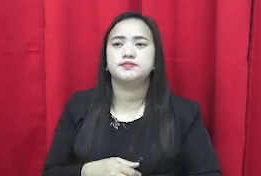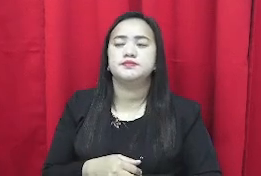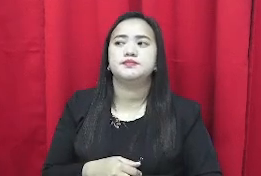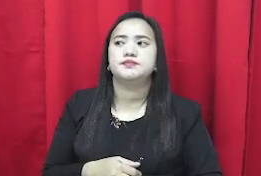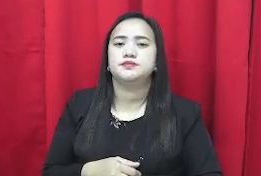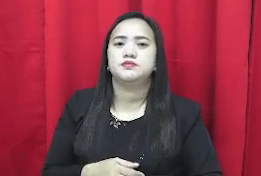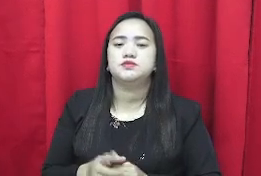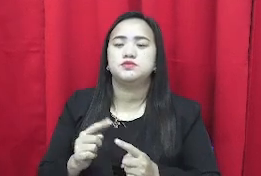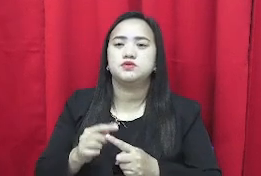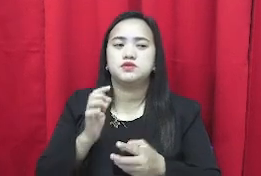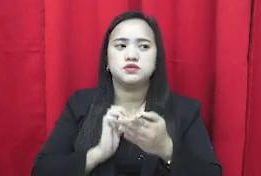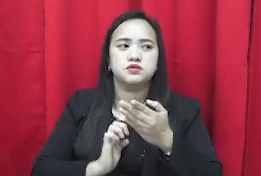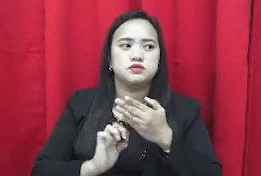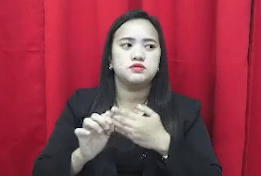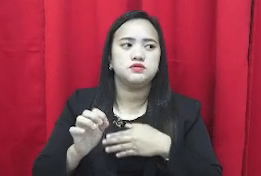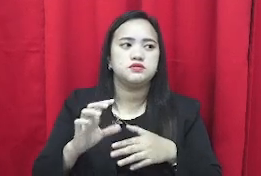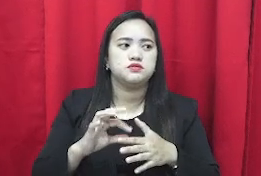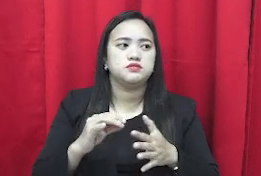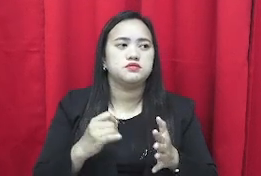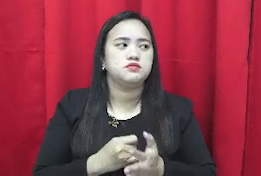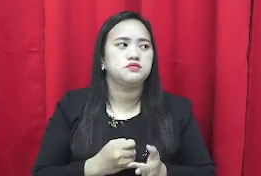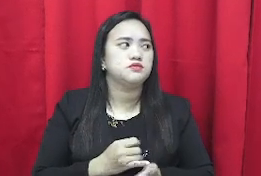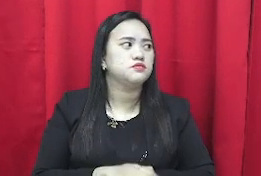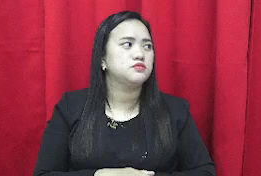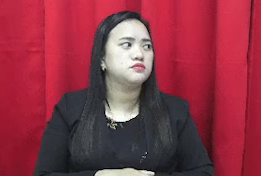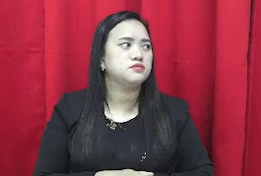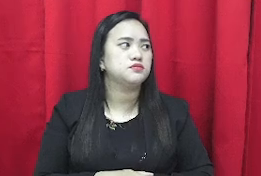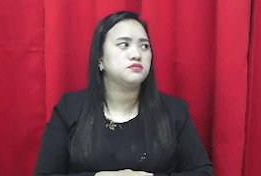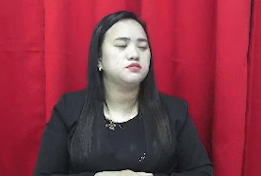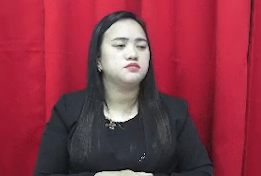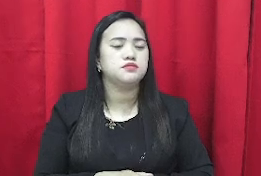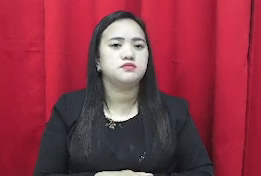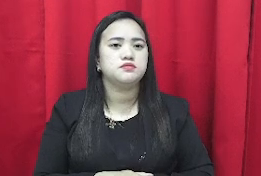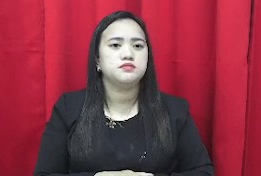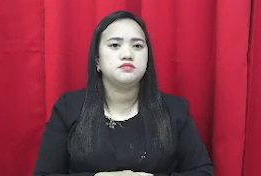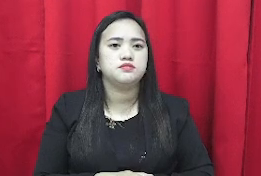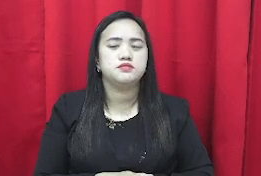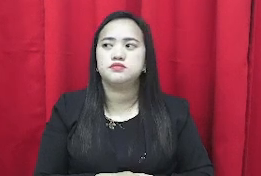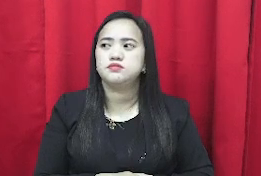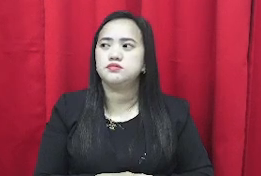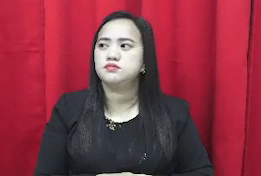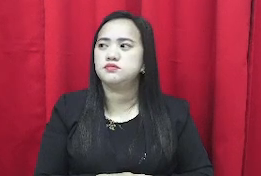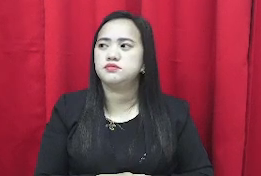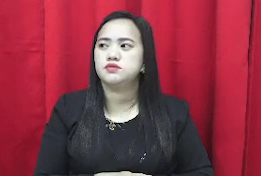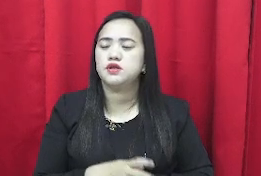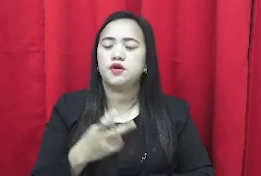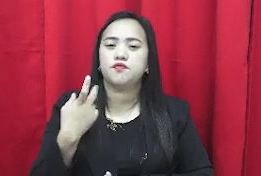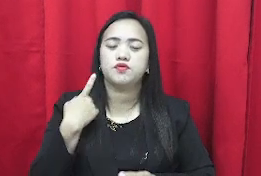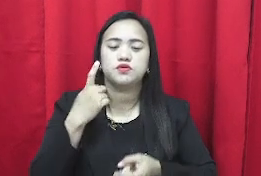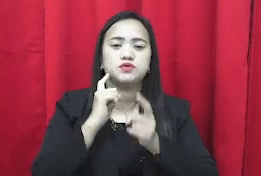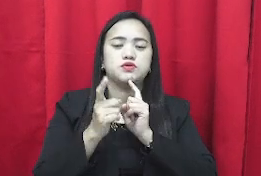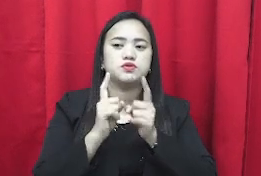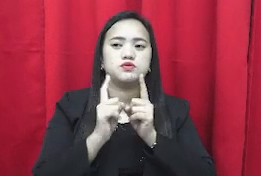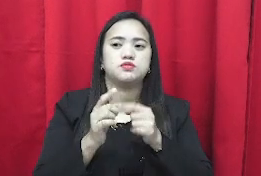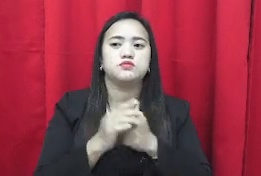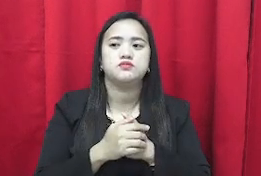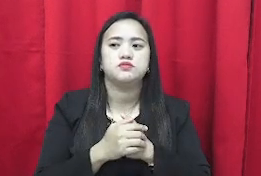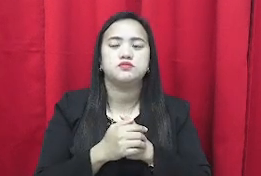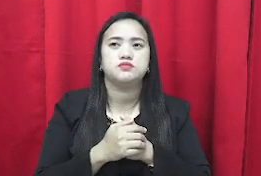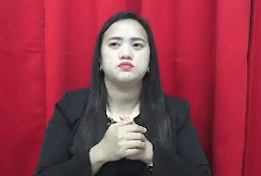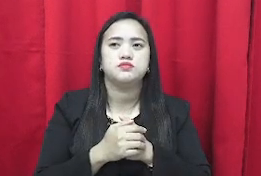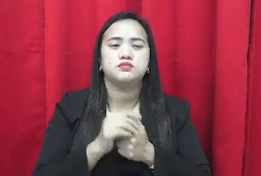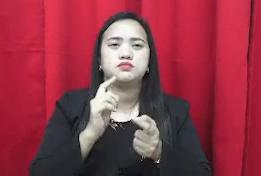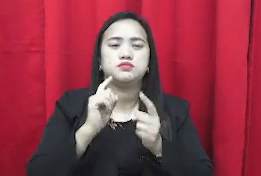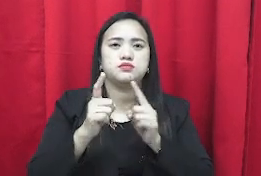na pasukin nito ay talagang ah Sabi ko nga sa inyo Nakakalungkot eh May mga may kinakausap akong mother eh kinokontra pa ng kapatid